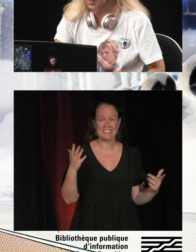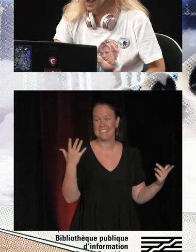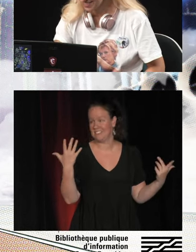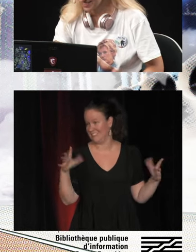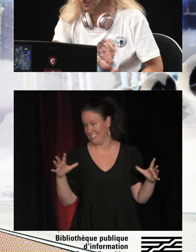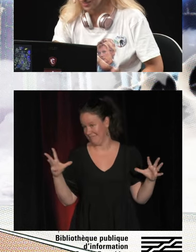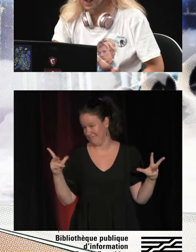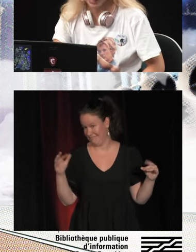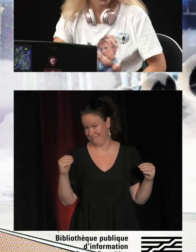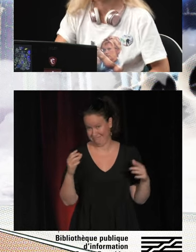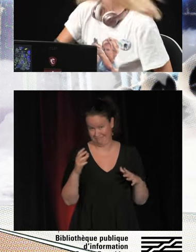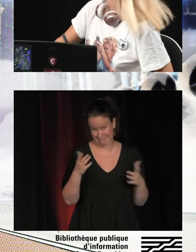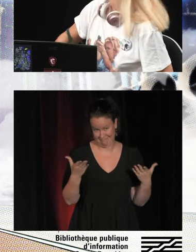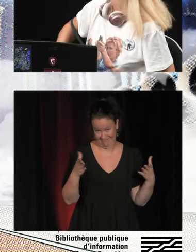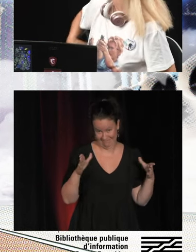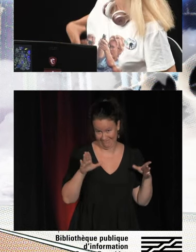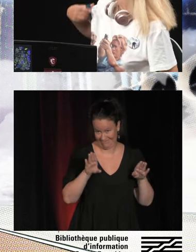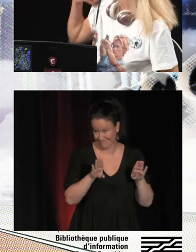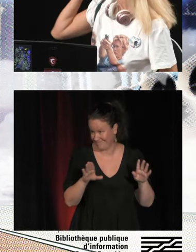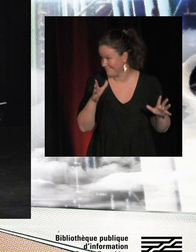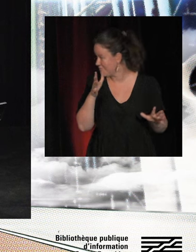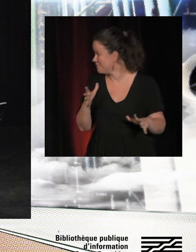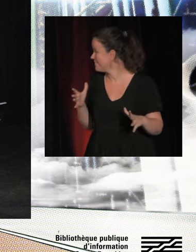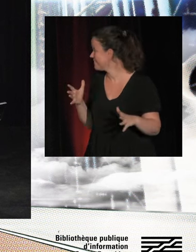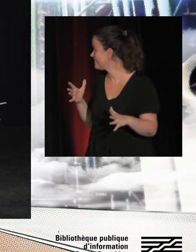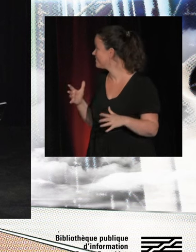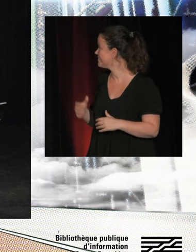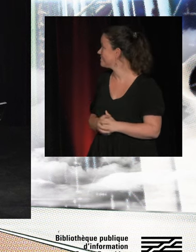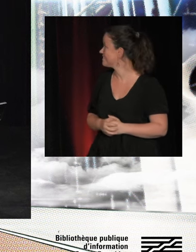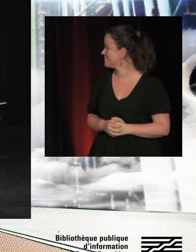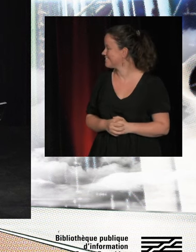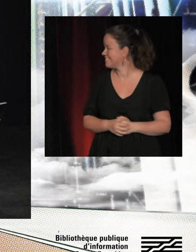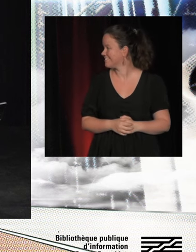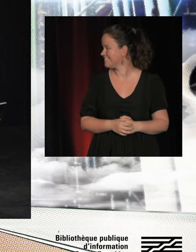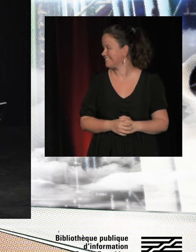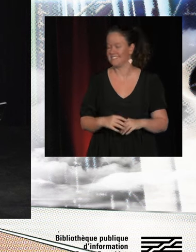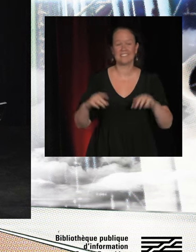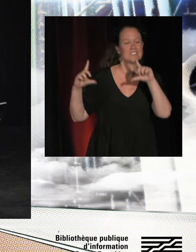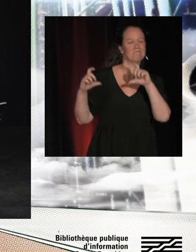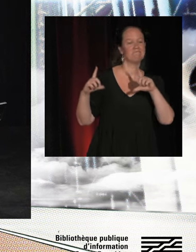si on y va, c'est trop tard, là. On va plus le faire. Voilà. C'est mon super fond d'écran avec Mario qui se prend un PV.